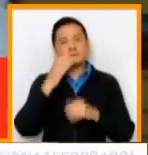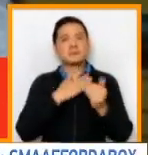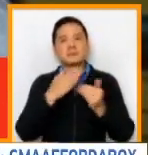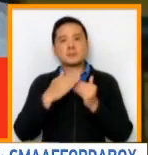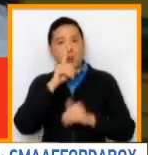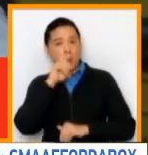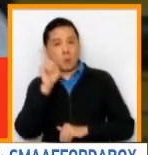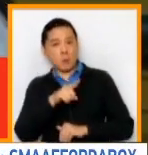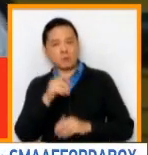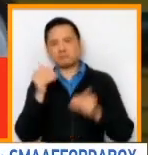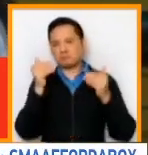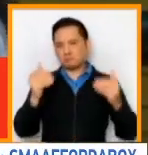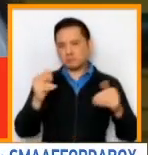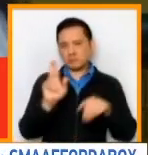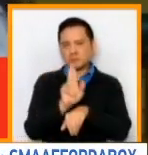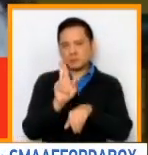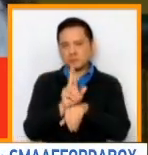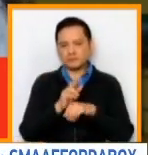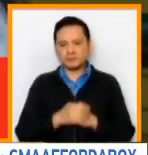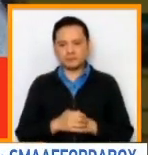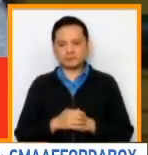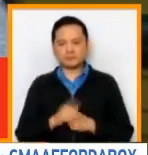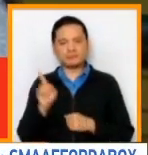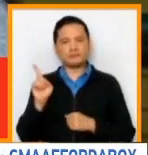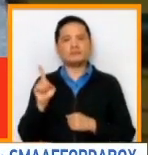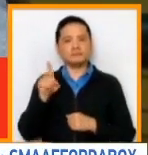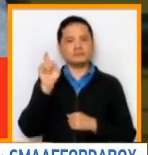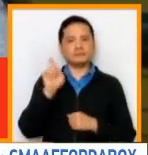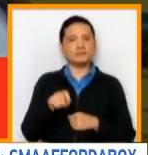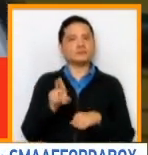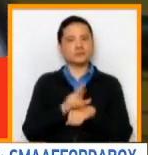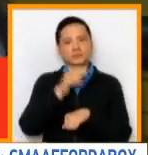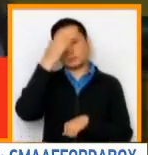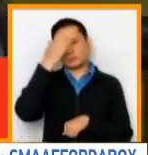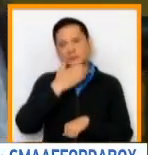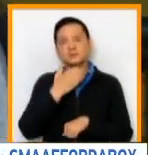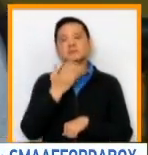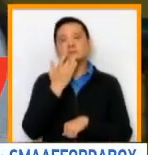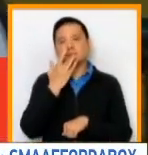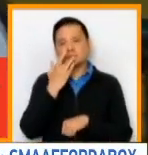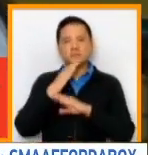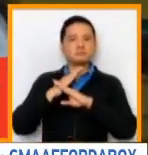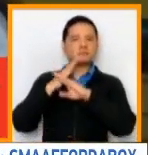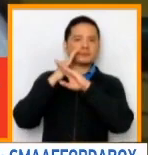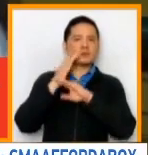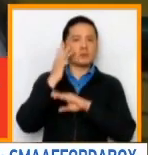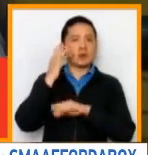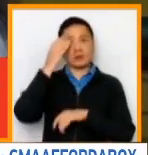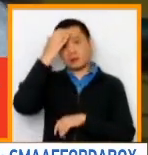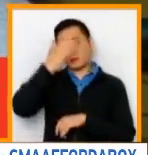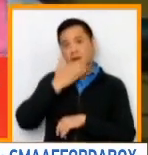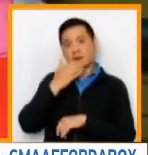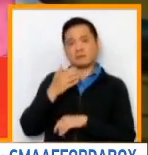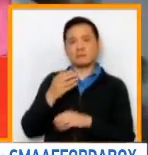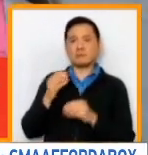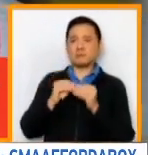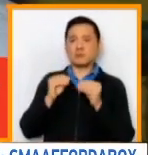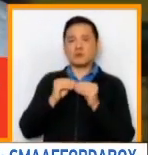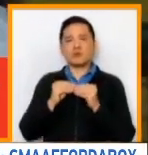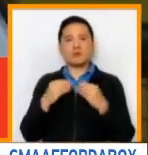shield. Opo. Mas gusto ko po kasi yung naka-face shield para po masave pa rin po sa COVID.